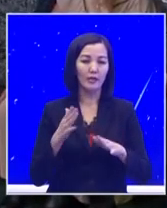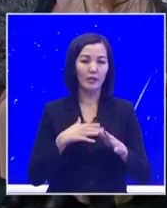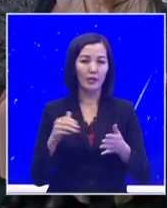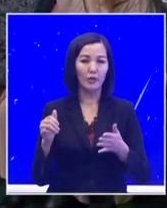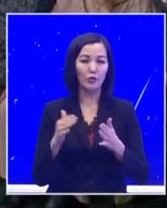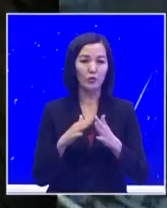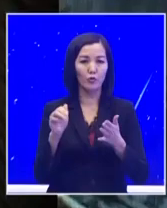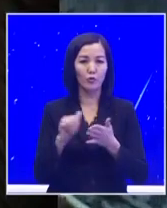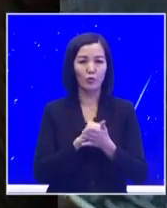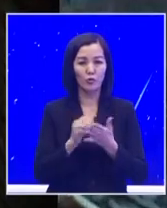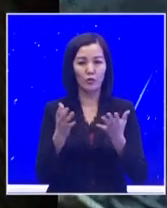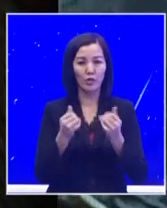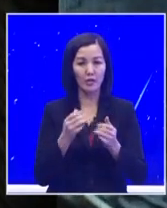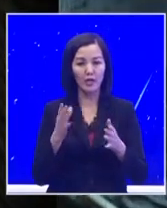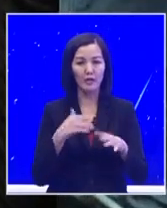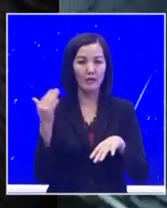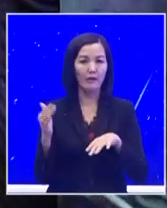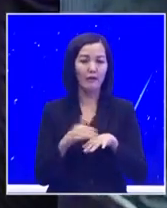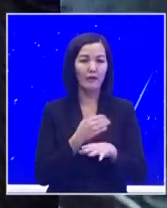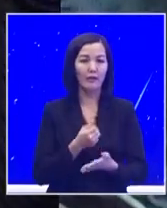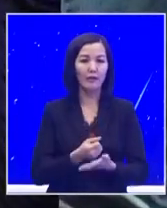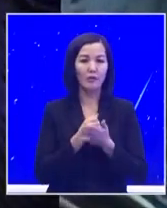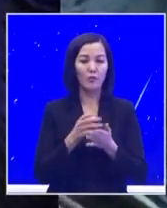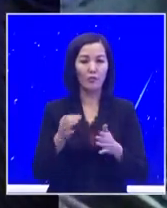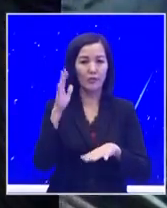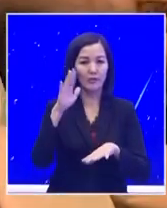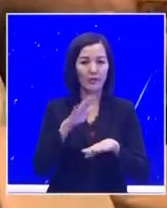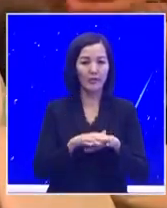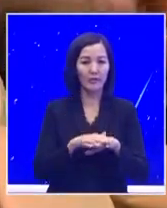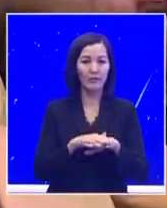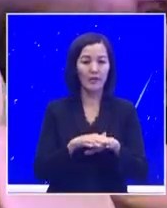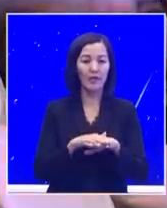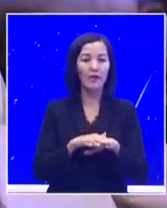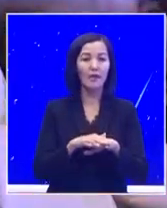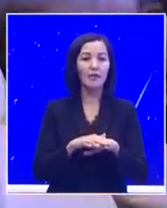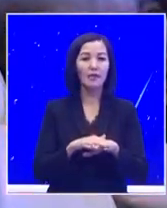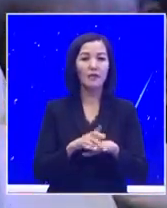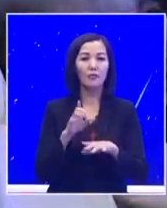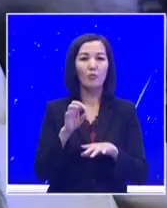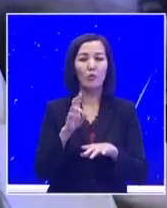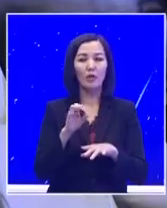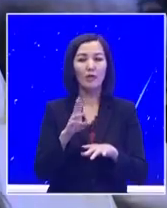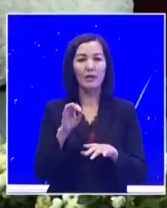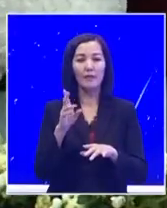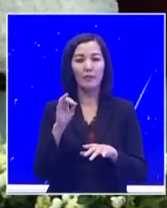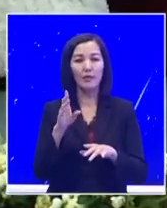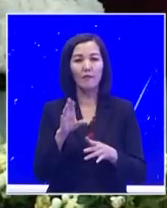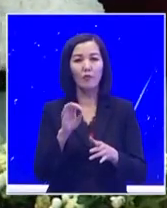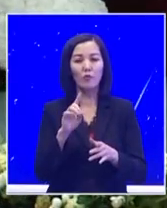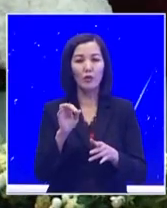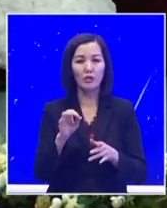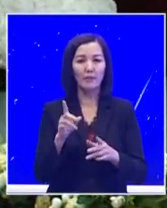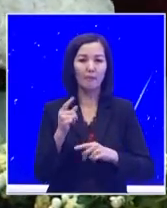үй сертификаттары тиді. Игіске ықпал еткен Амандық Баталып, беделінің арқасы. Болат Абилов, Ораз Жандосовсынды